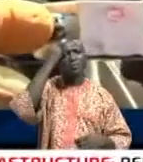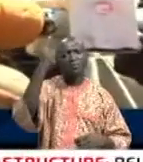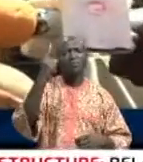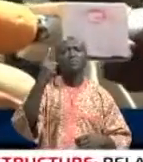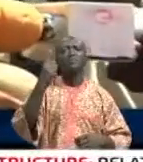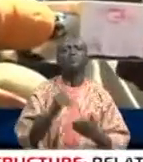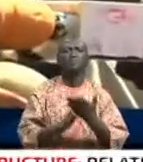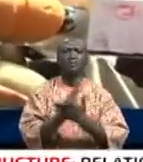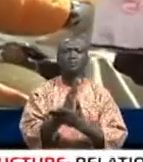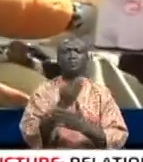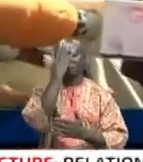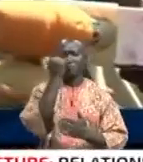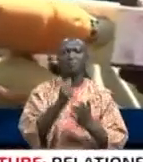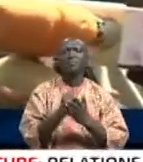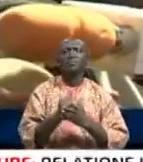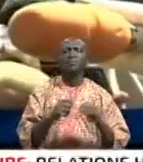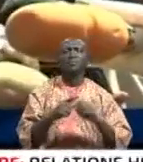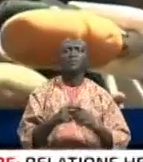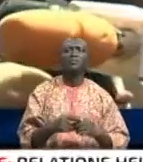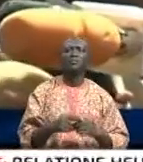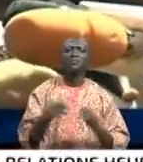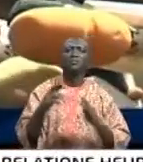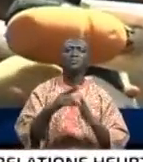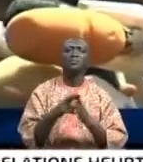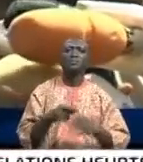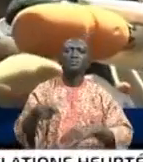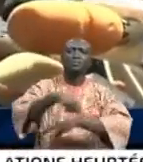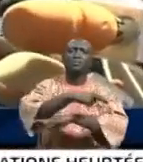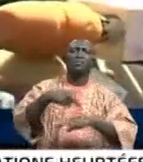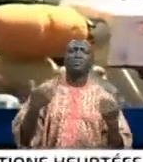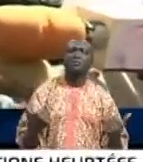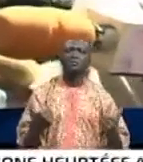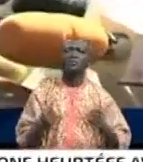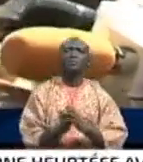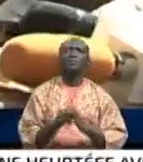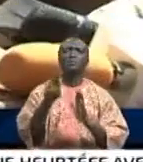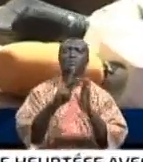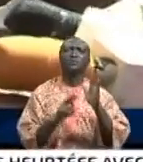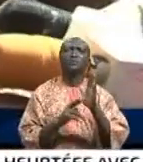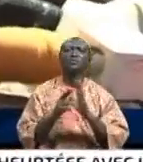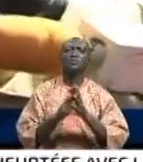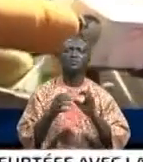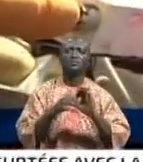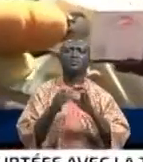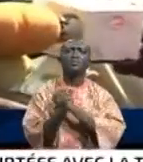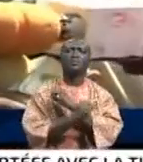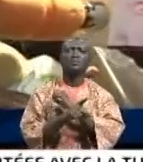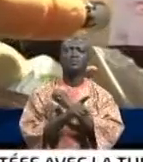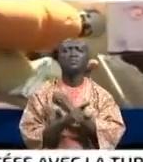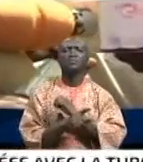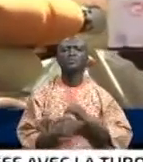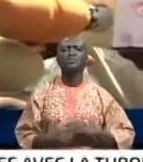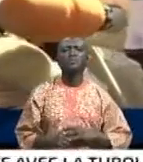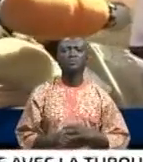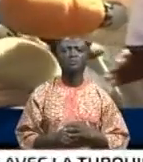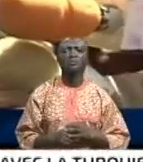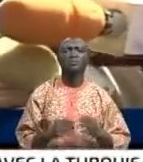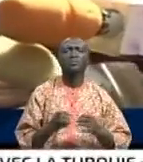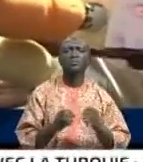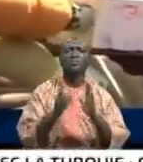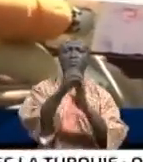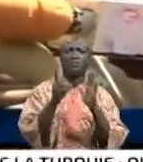poser la question parce que c'est l'exception qui est la règle maintenant au Sénégal mais cela ne pouvons pas l'accepter vous savez le droit à la masse est